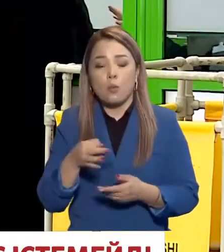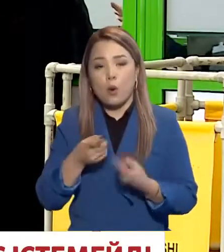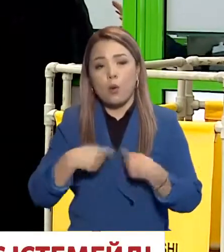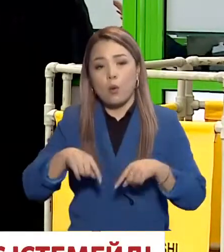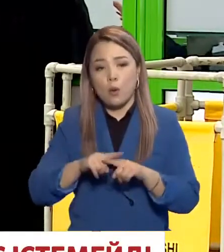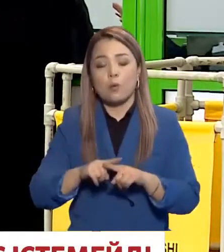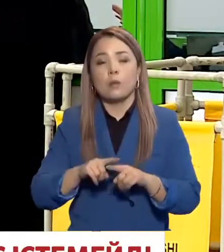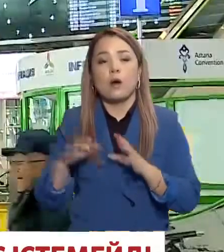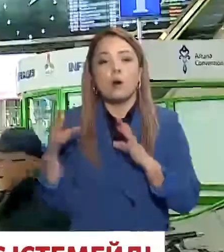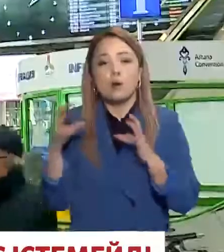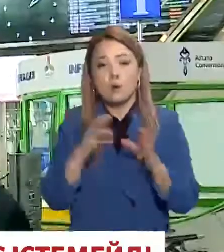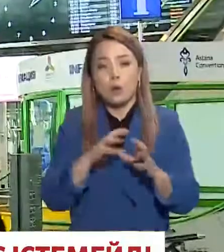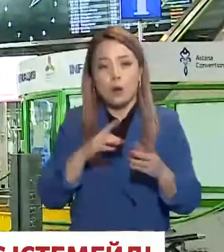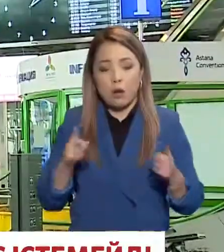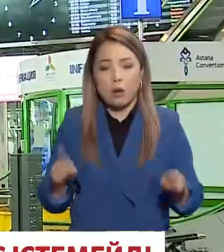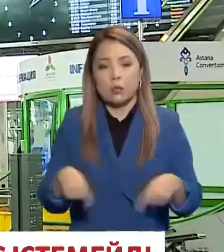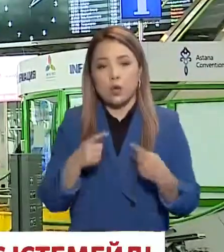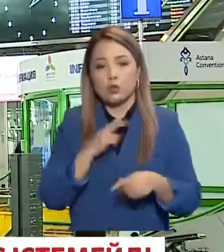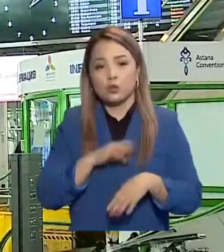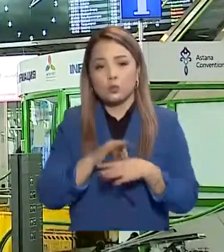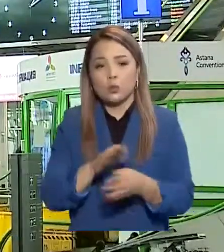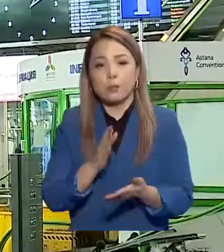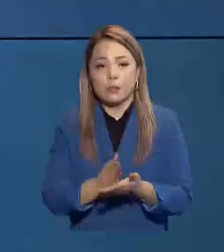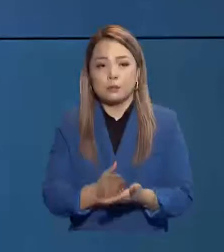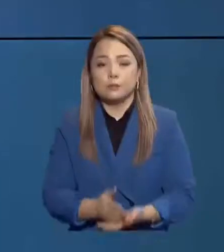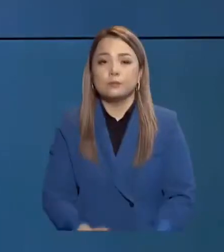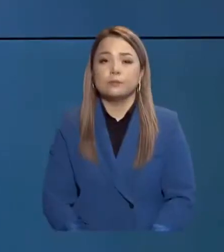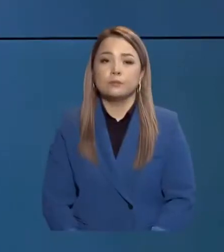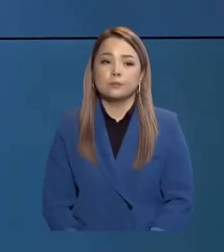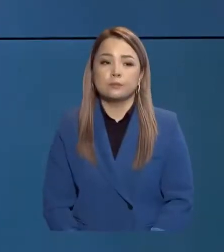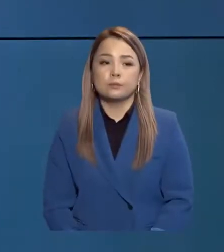қоғамдық көлік қайта жүре бастады.